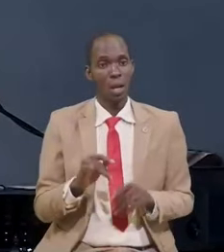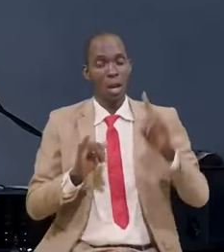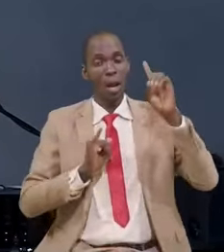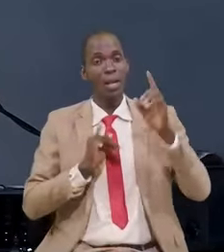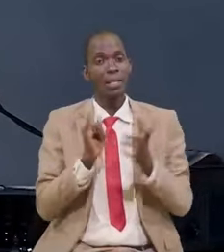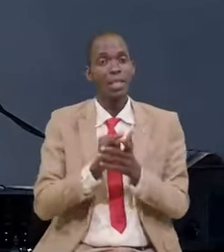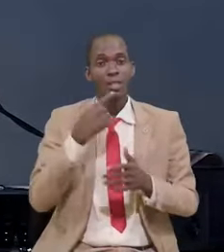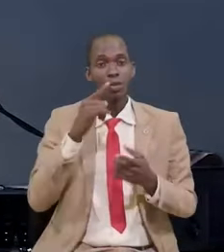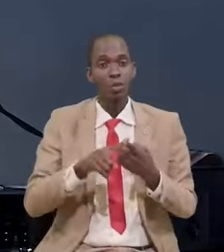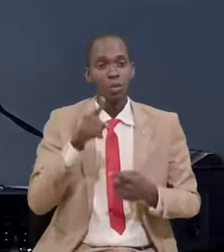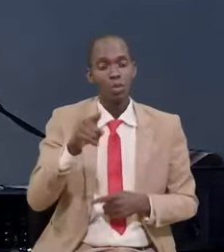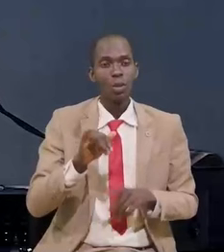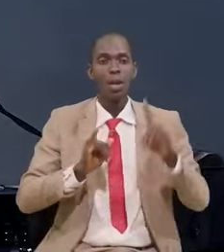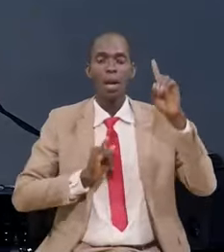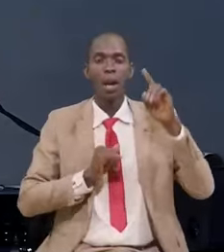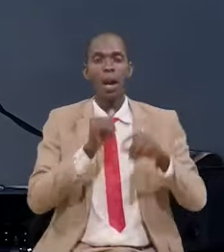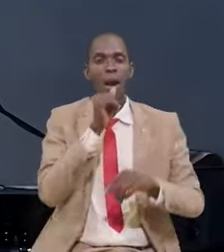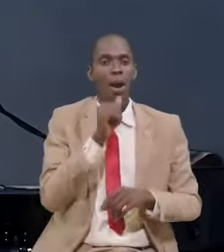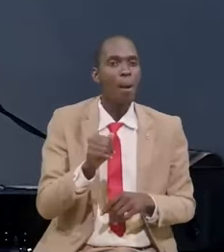Moi qui te parle, je le suis.